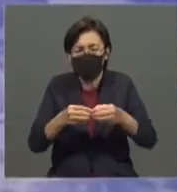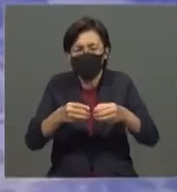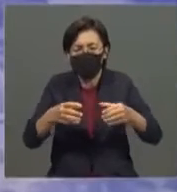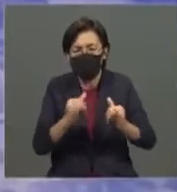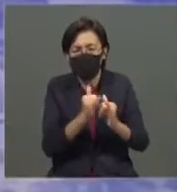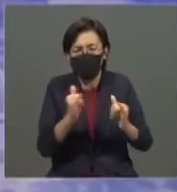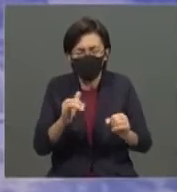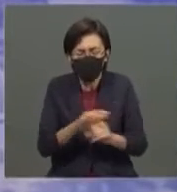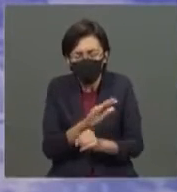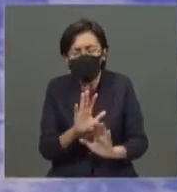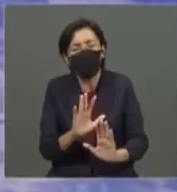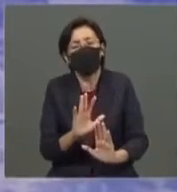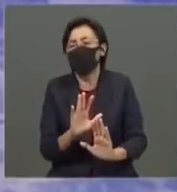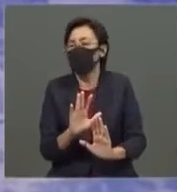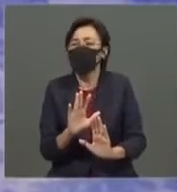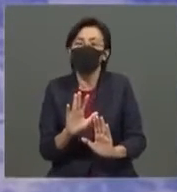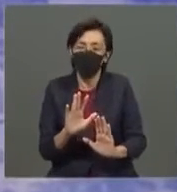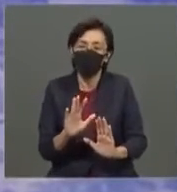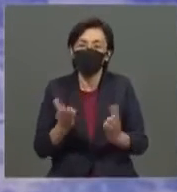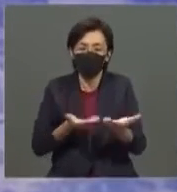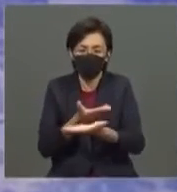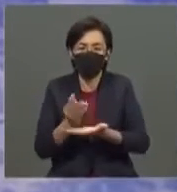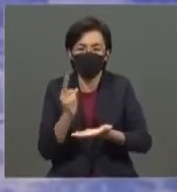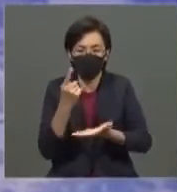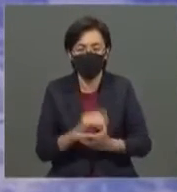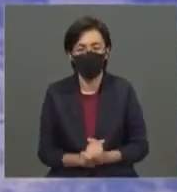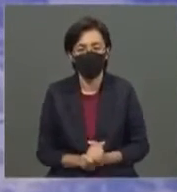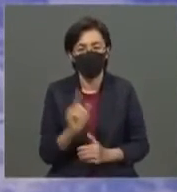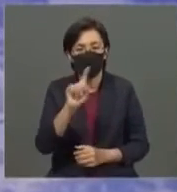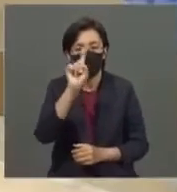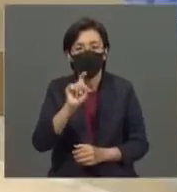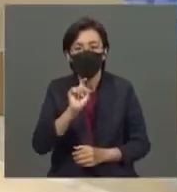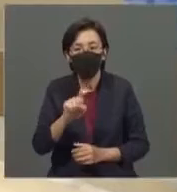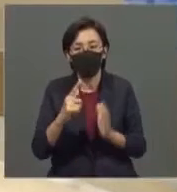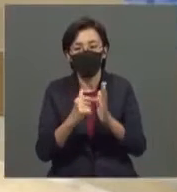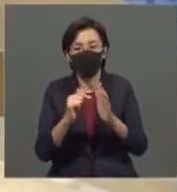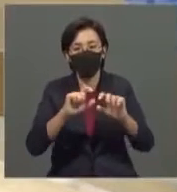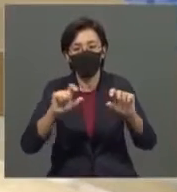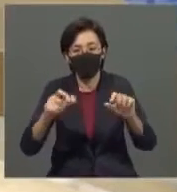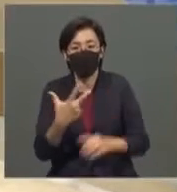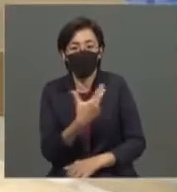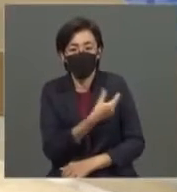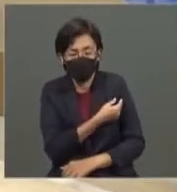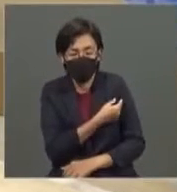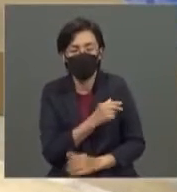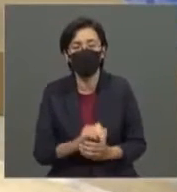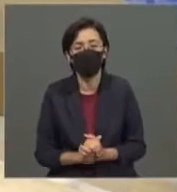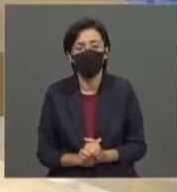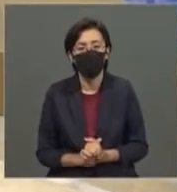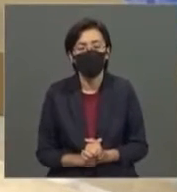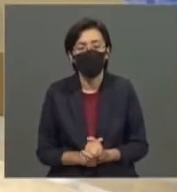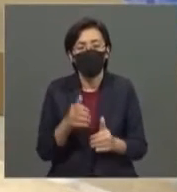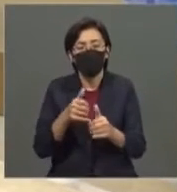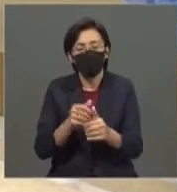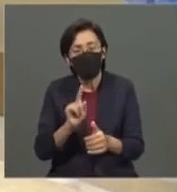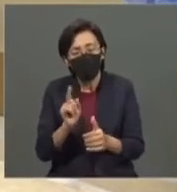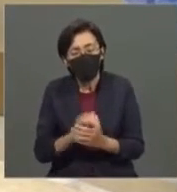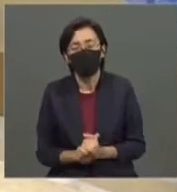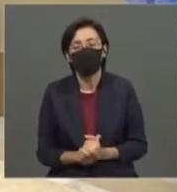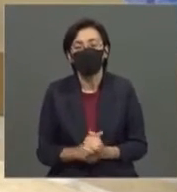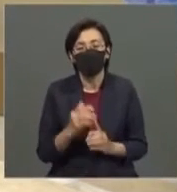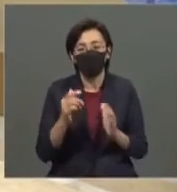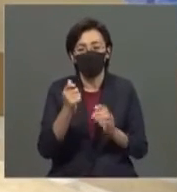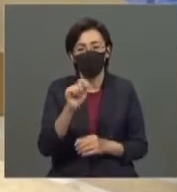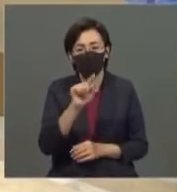างไว้ครับผม ค่ะอีกหนึ่งประเด็นคำถามค่ะเรื่องของวัคซีนบอกว่าอยากทราบเรื่องการเว้นระยะห่างของการรับวัคซีนแอสตราเซ